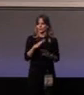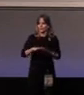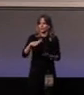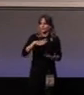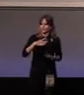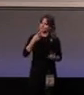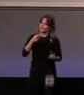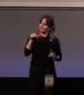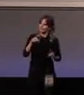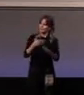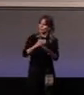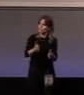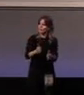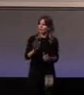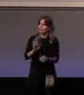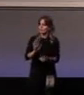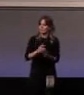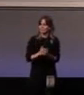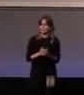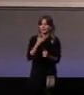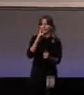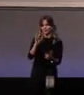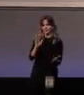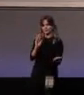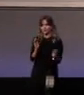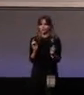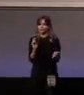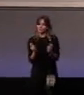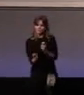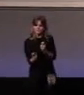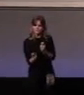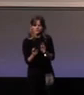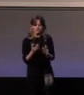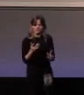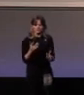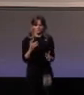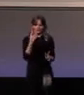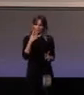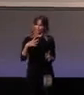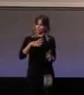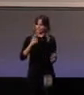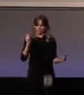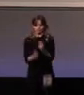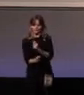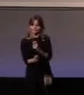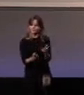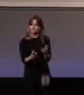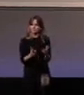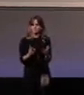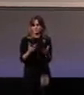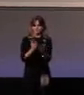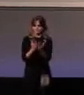uitdossing is dat tijdens de shift from the idea of a radical change by overnight